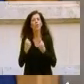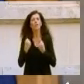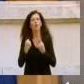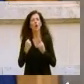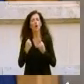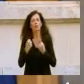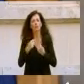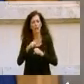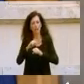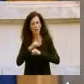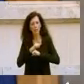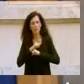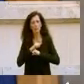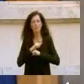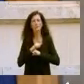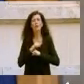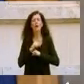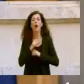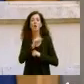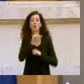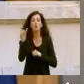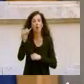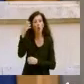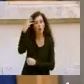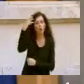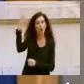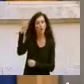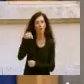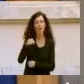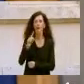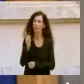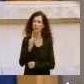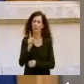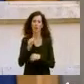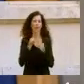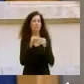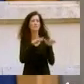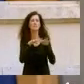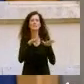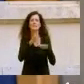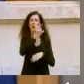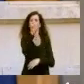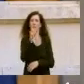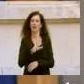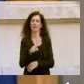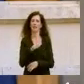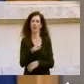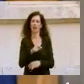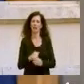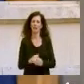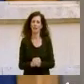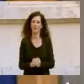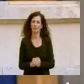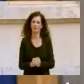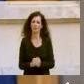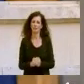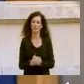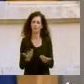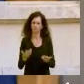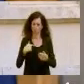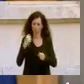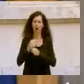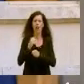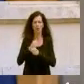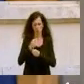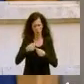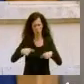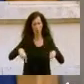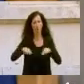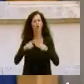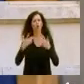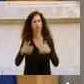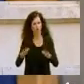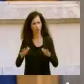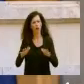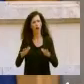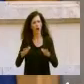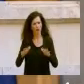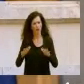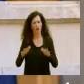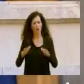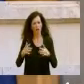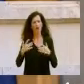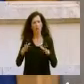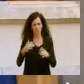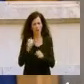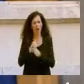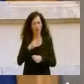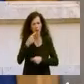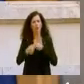tanto del governo ma del sistema italia stiamo lavorando abbiamo già iniziato a lavorare a questo piano